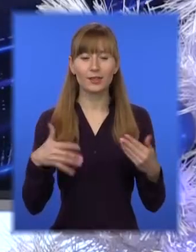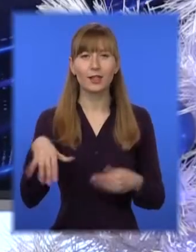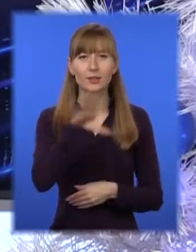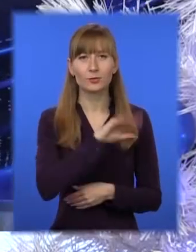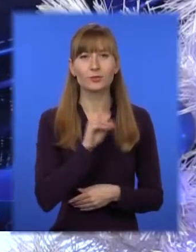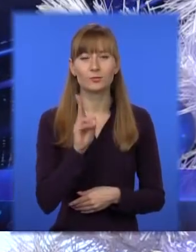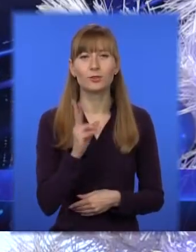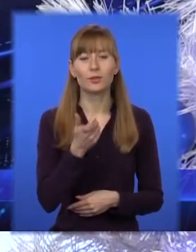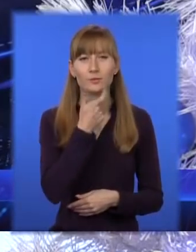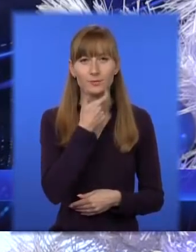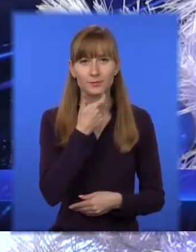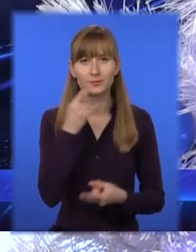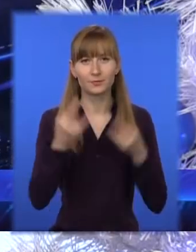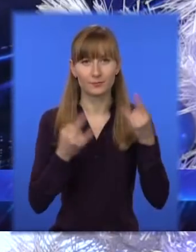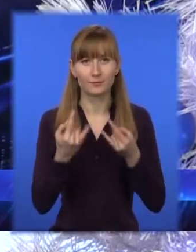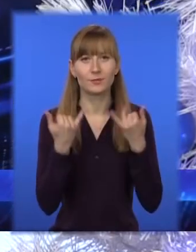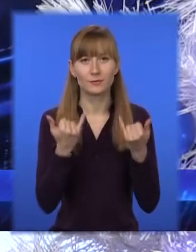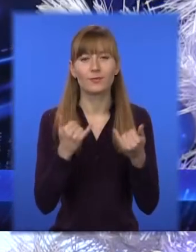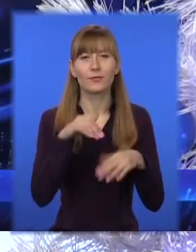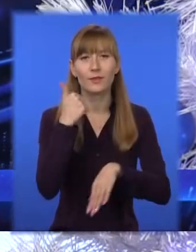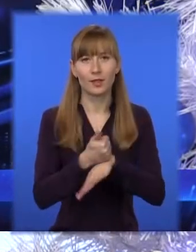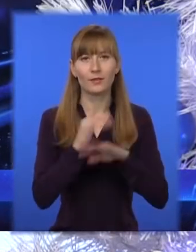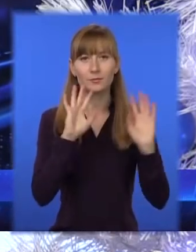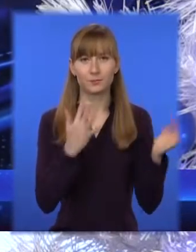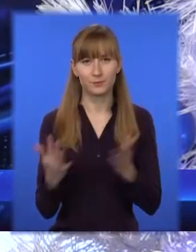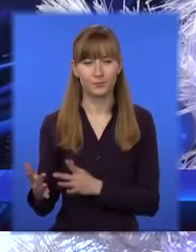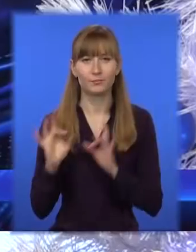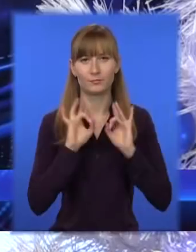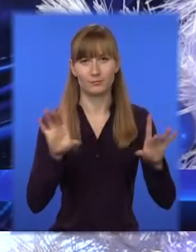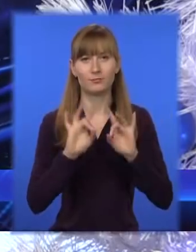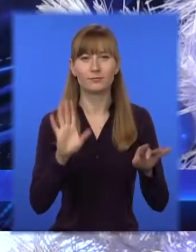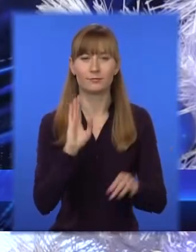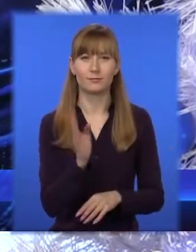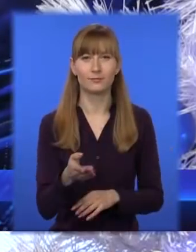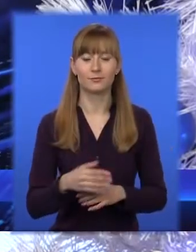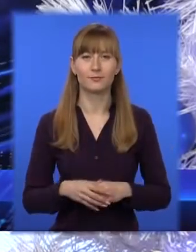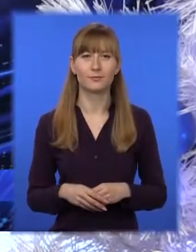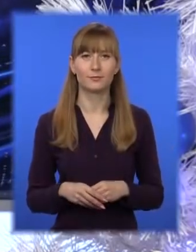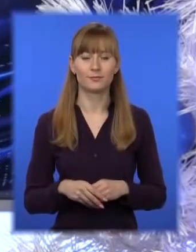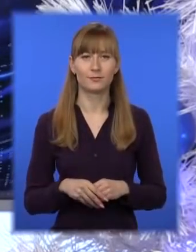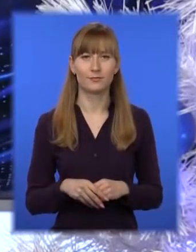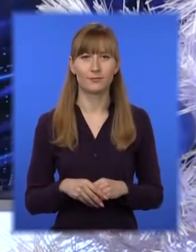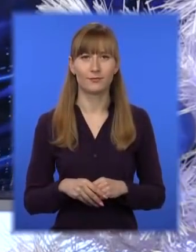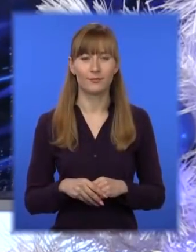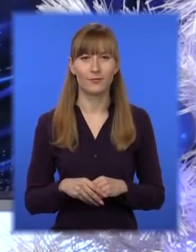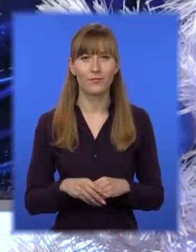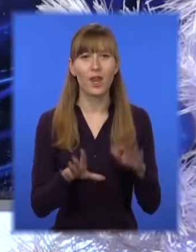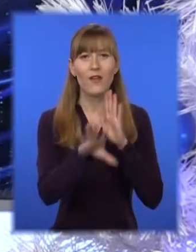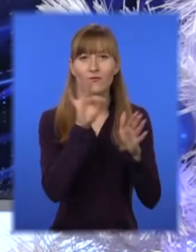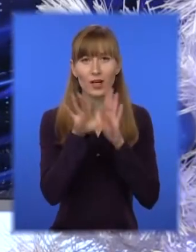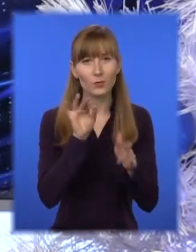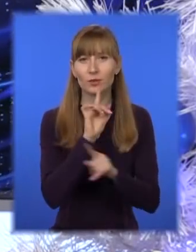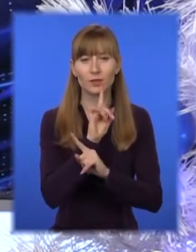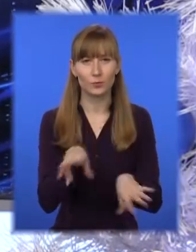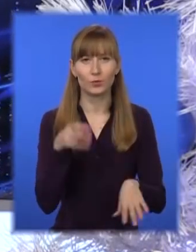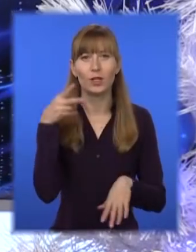Ми вітання усім, хто долучився до ефіру Першого міського. Просто зараз розповімо про найголовніше. У студії працює Іван Дучак. Виборів